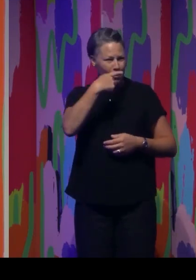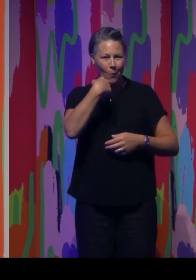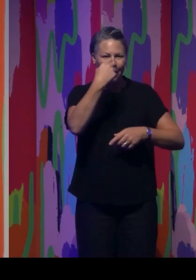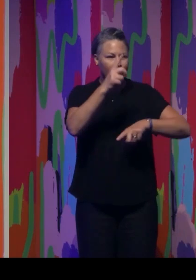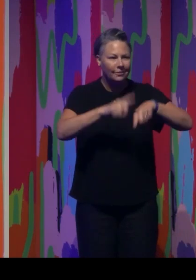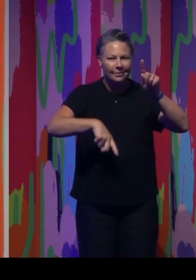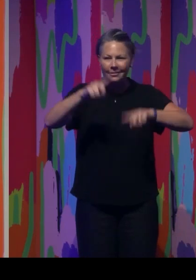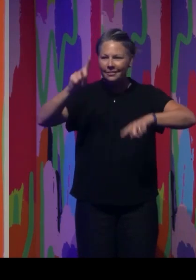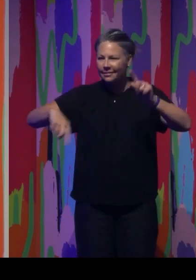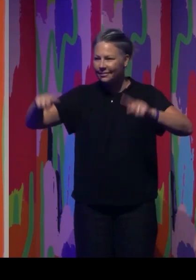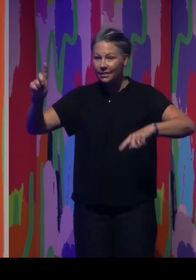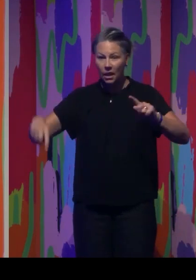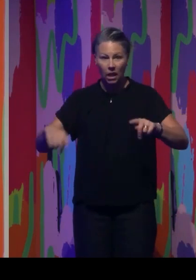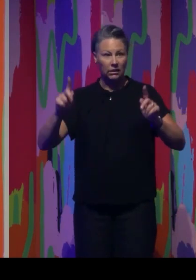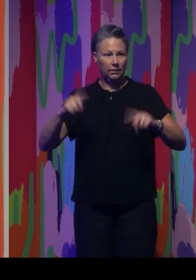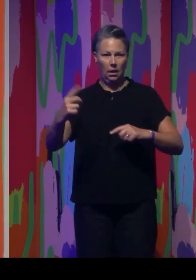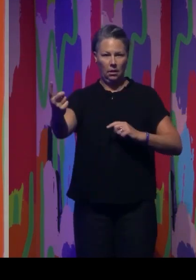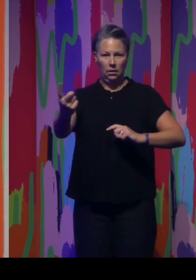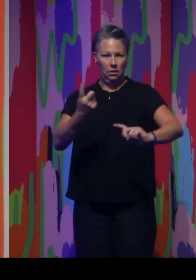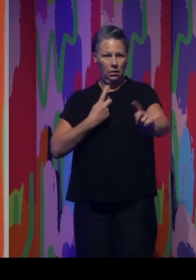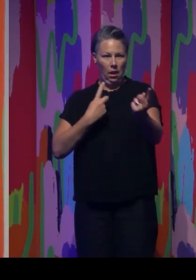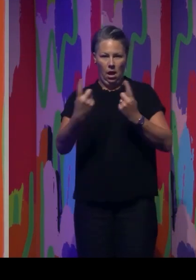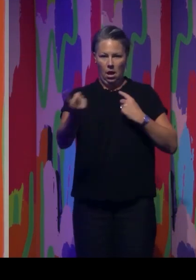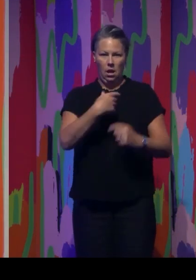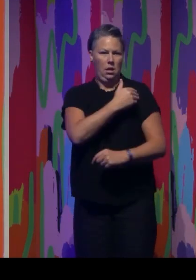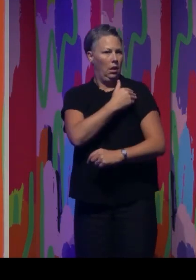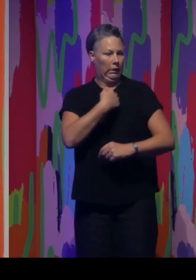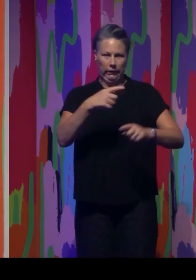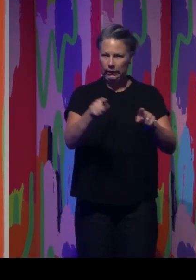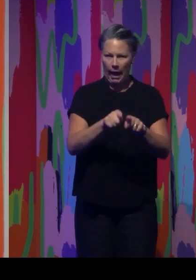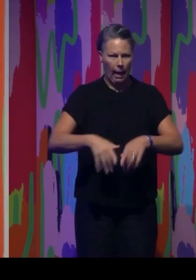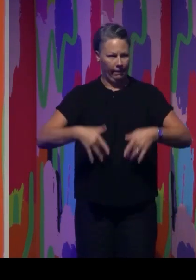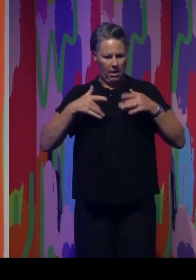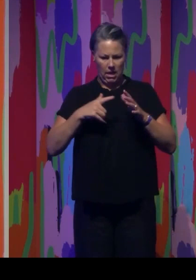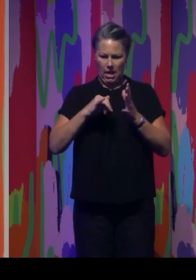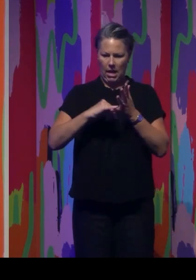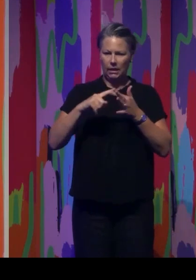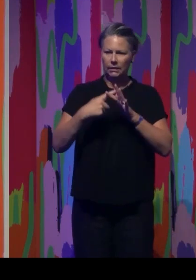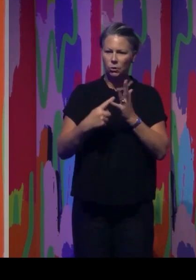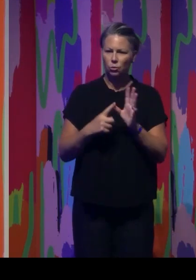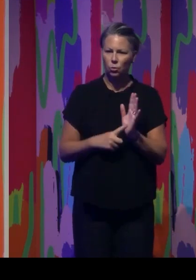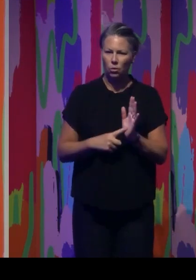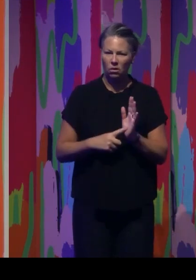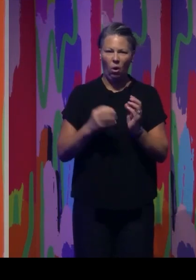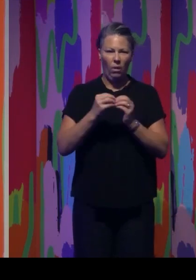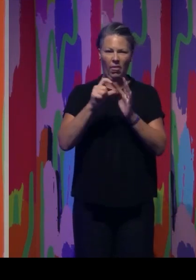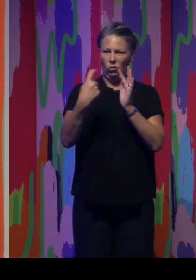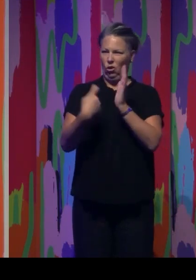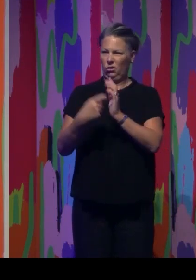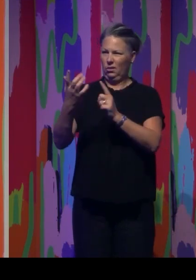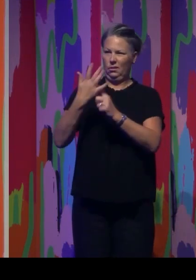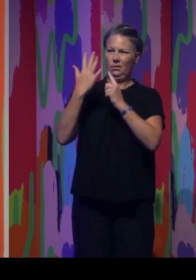they start coming to me and openly discussing about the same issue they're having. এবং তখন আমি যে মূল